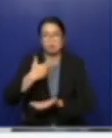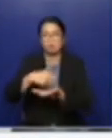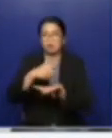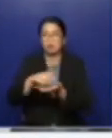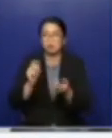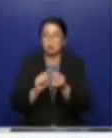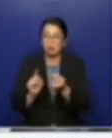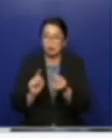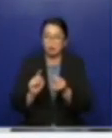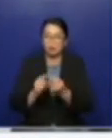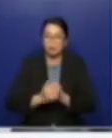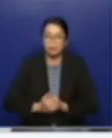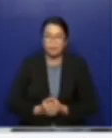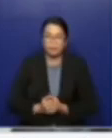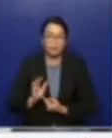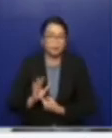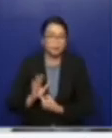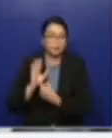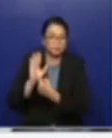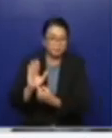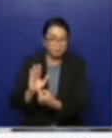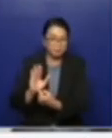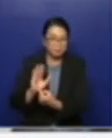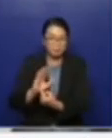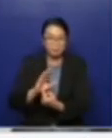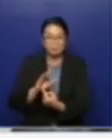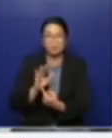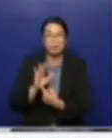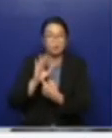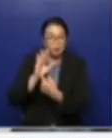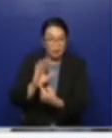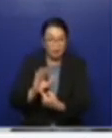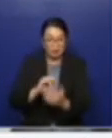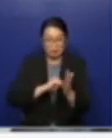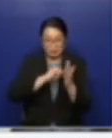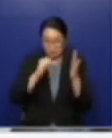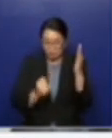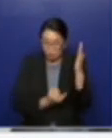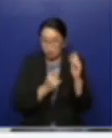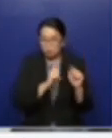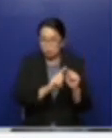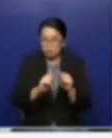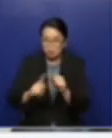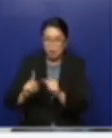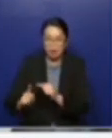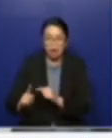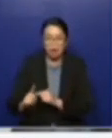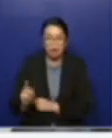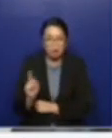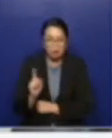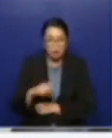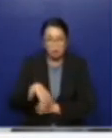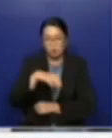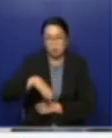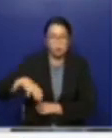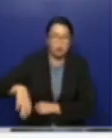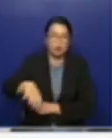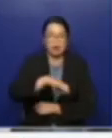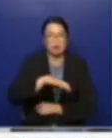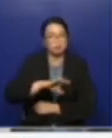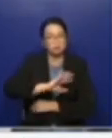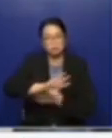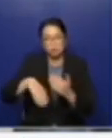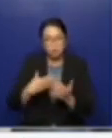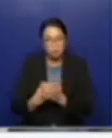เนื่องจากว่าผมยกตัวอย่างให้เห็นภาพเลยหลายจังหวัดครับนะครับหน่วยงานทั้งหมดนี้17หน่วยงาน